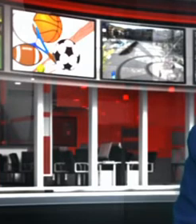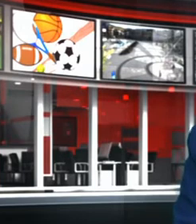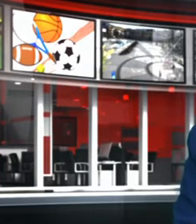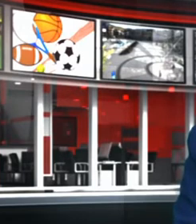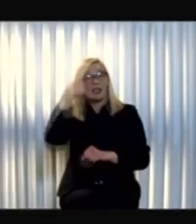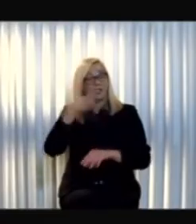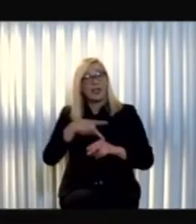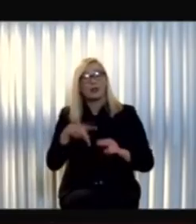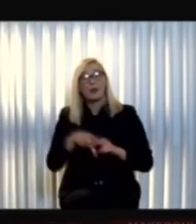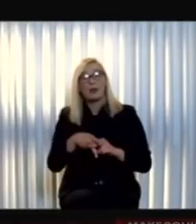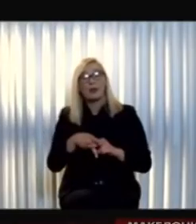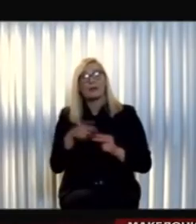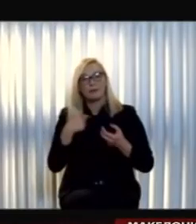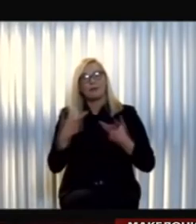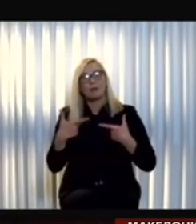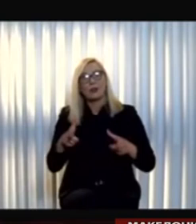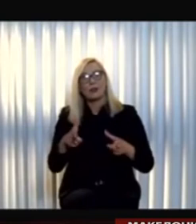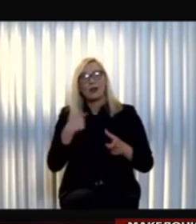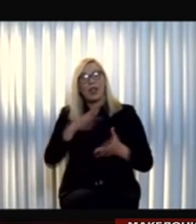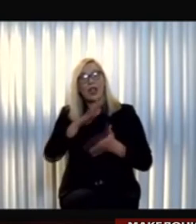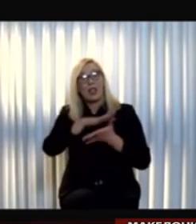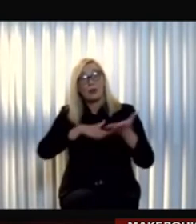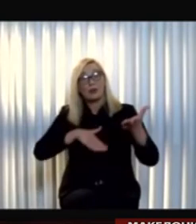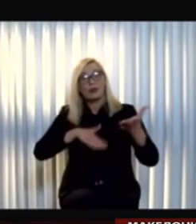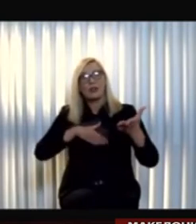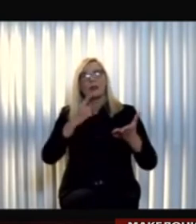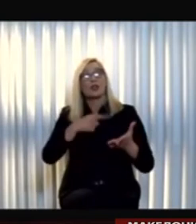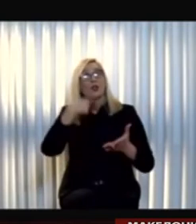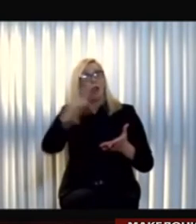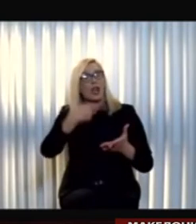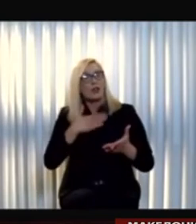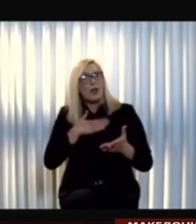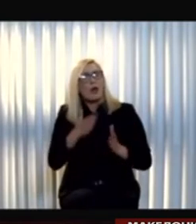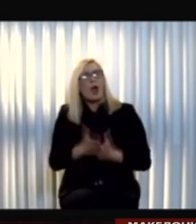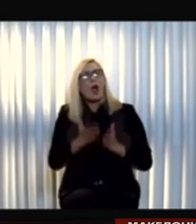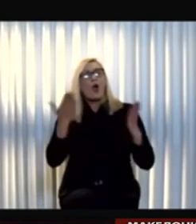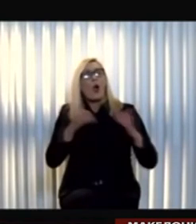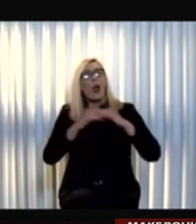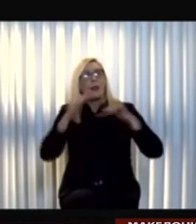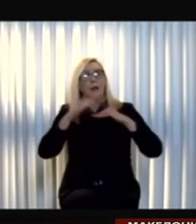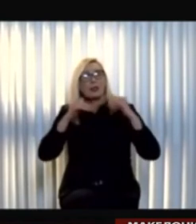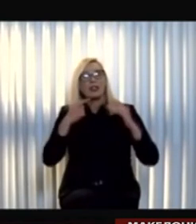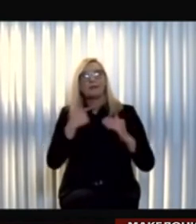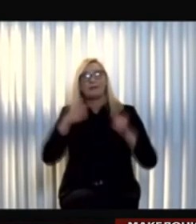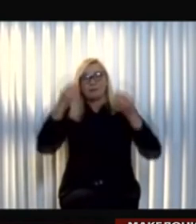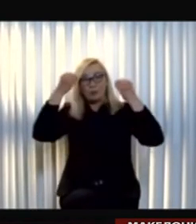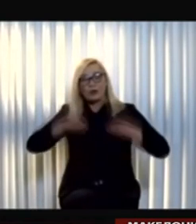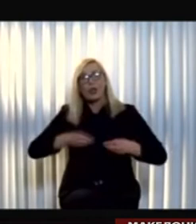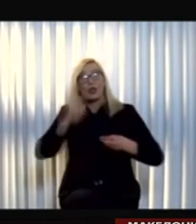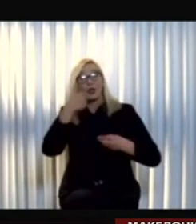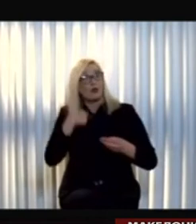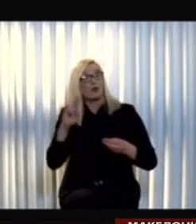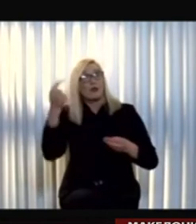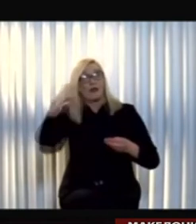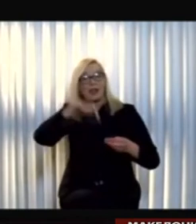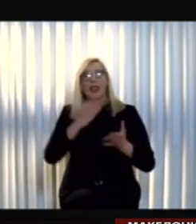3 декември. Дозволете ми да почнам со изразување на моје огромно задоволство и чест што сум покарен да бидам дел